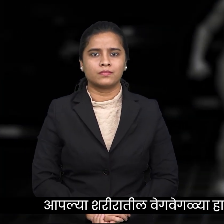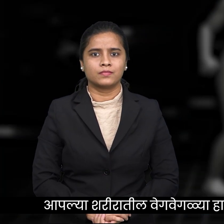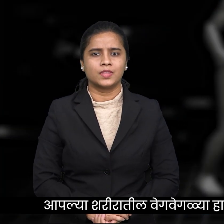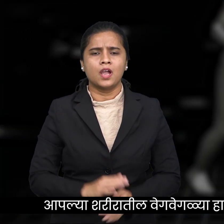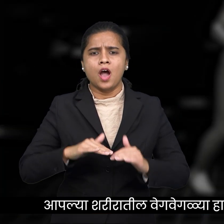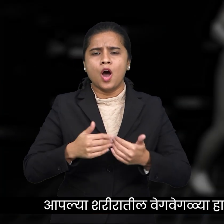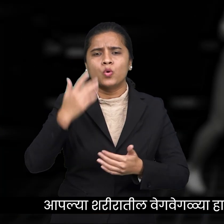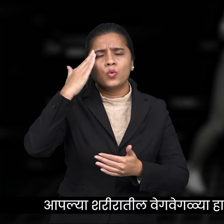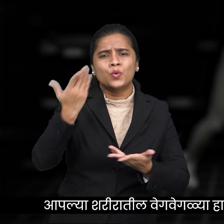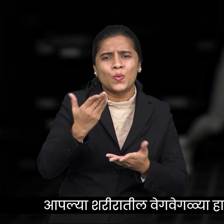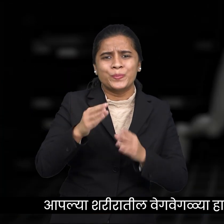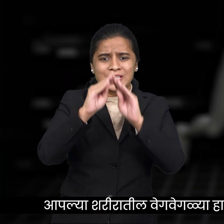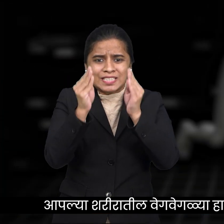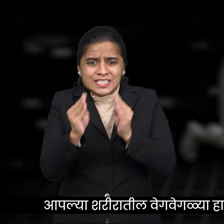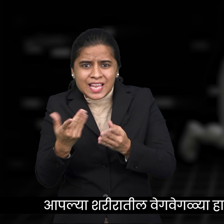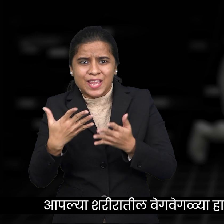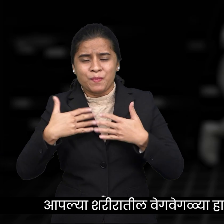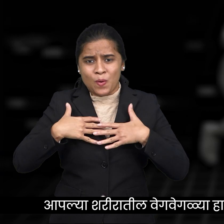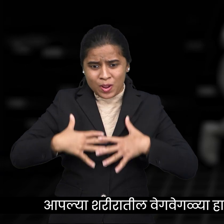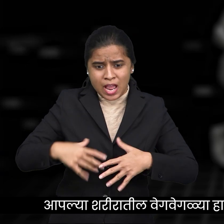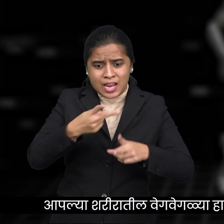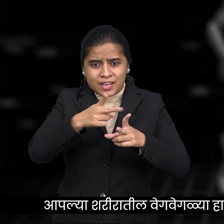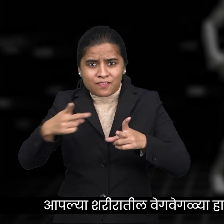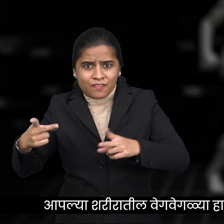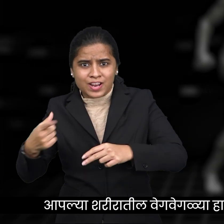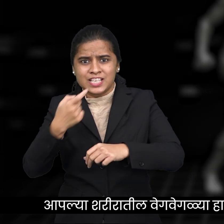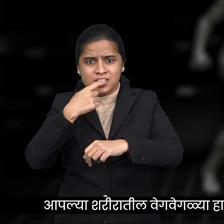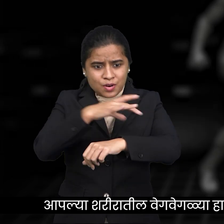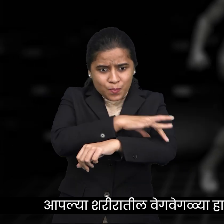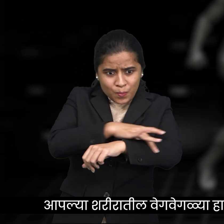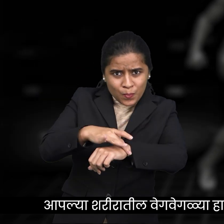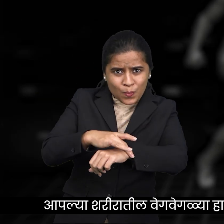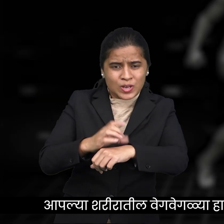आपल्या शरीरातील वेगवेगळ्या हाडांचे आकार आपल्याला कसे कळतात?